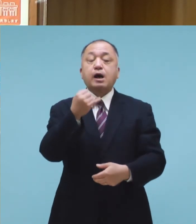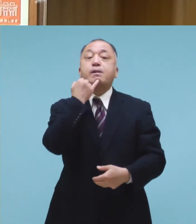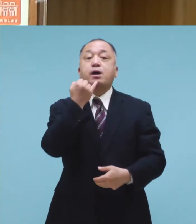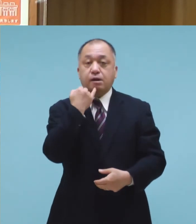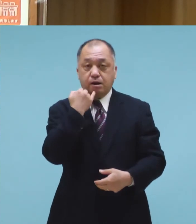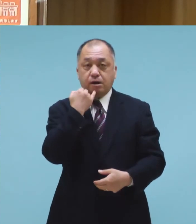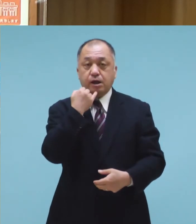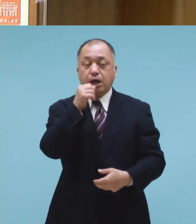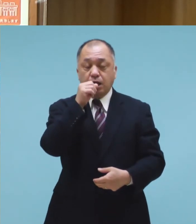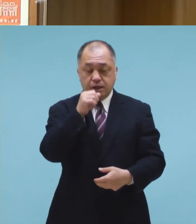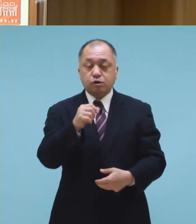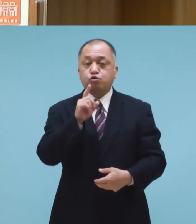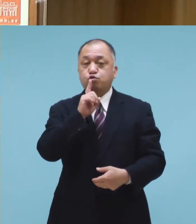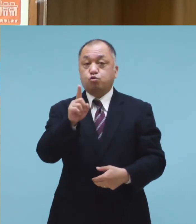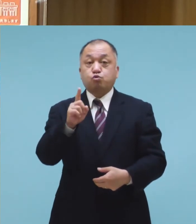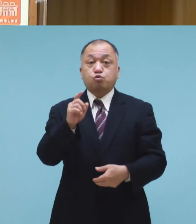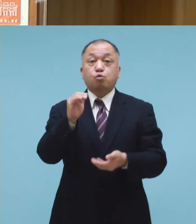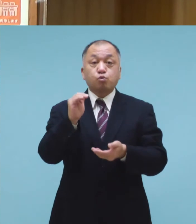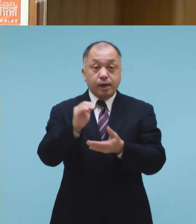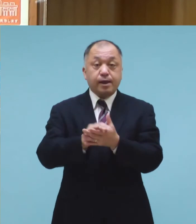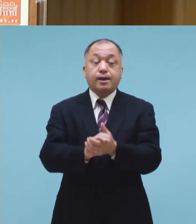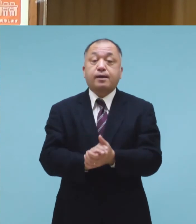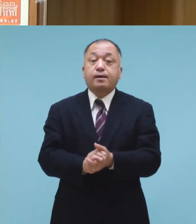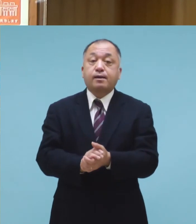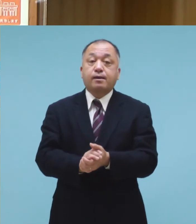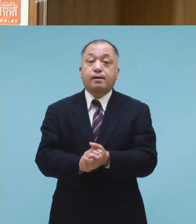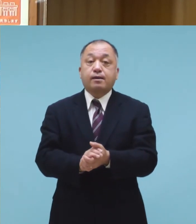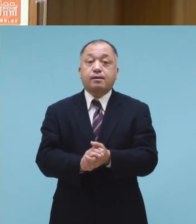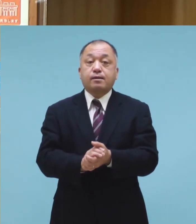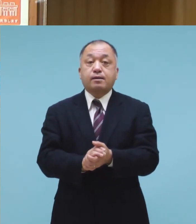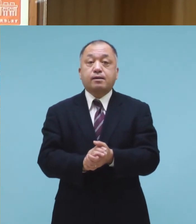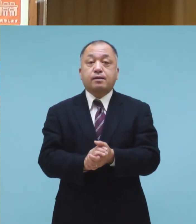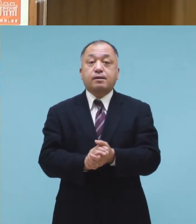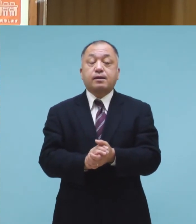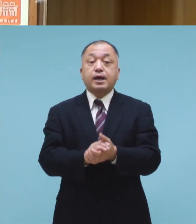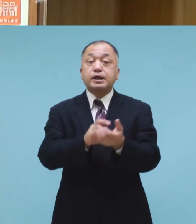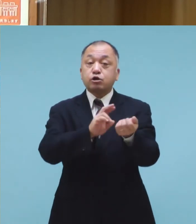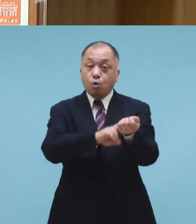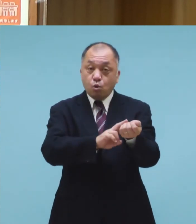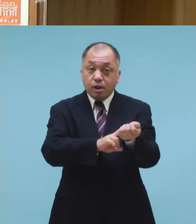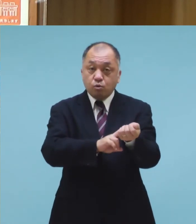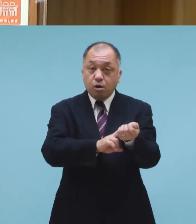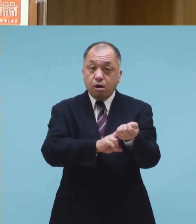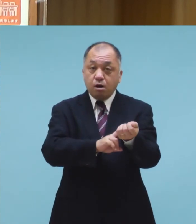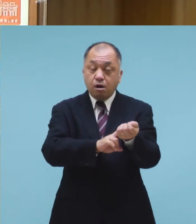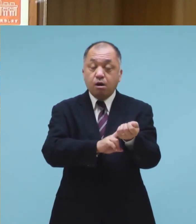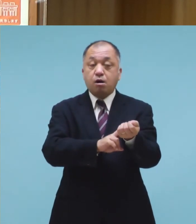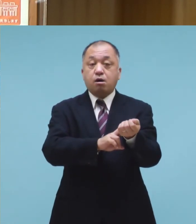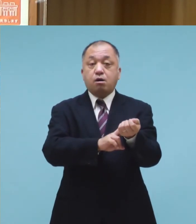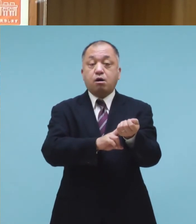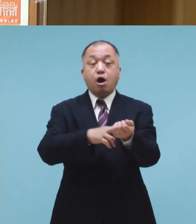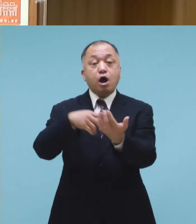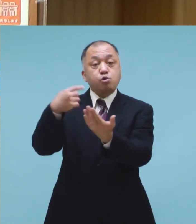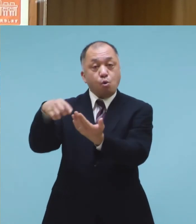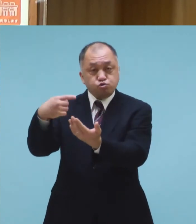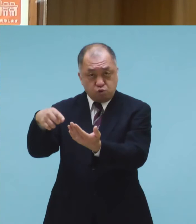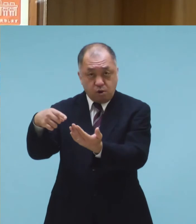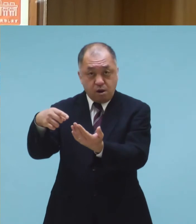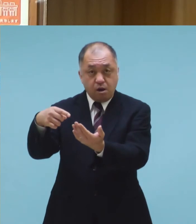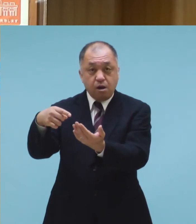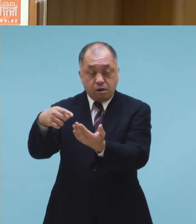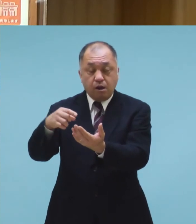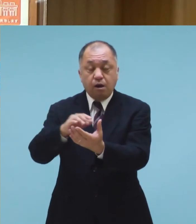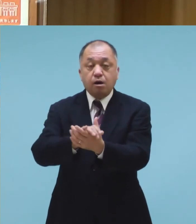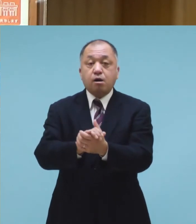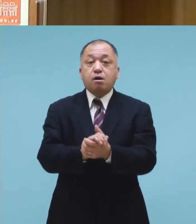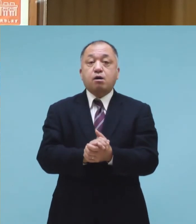は、まあ、いわゆる医療ですとか教育ですとかそのフォームだとか